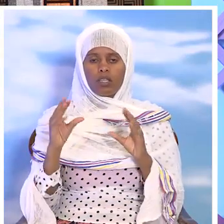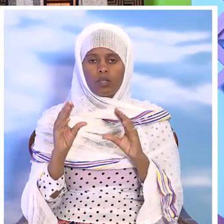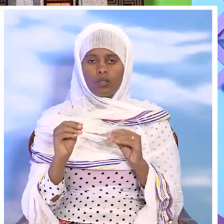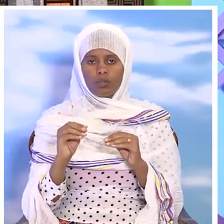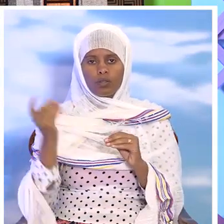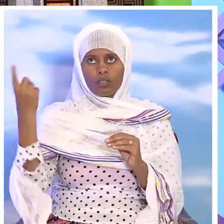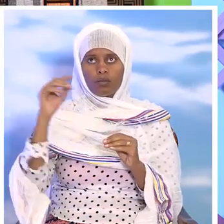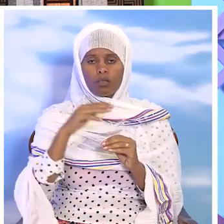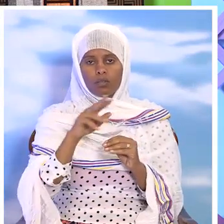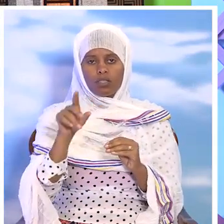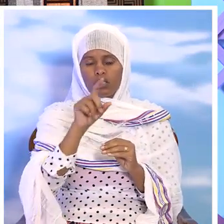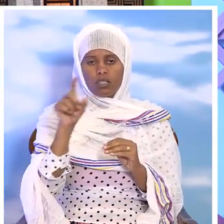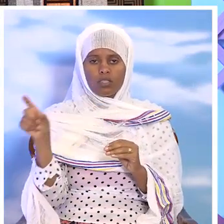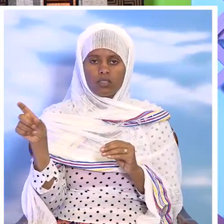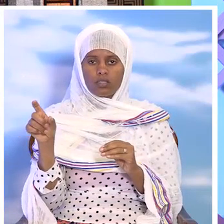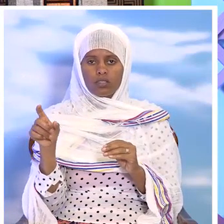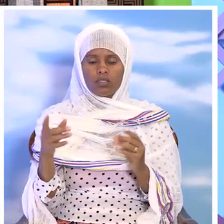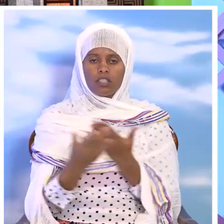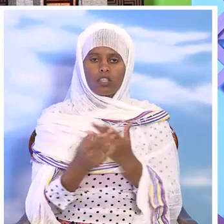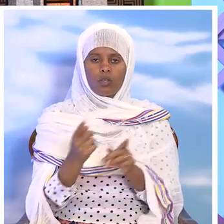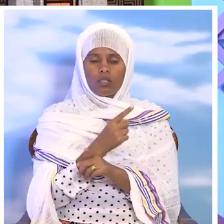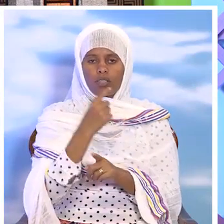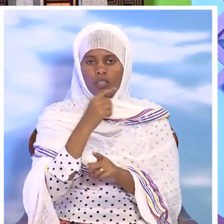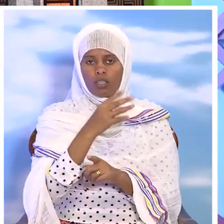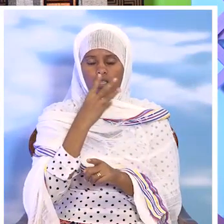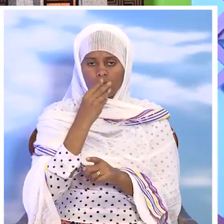ነዚ ኣርእስቲ ዘይቀየሮ እንድሕሪና